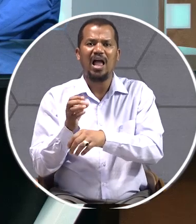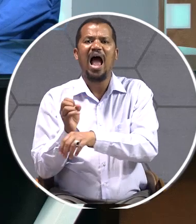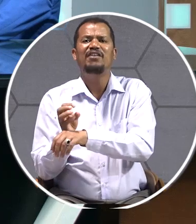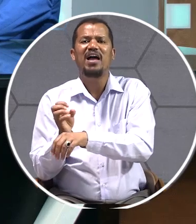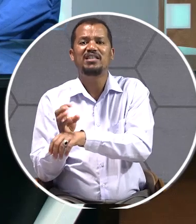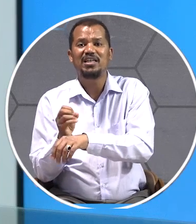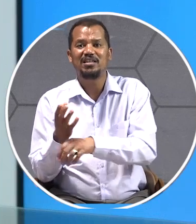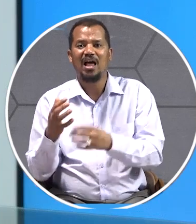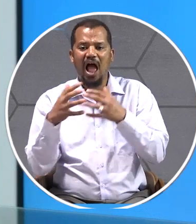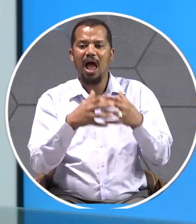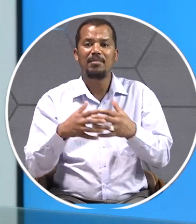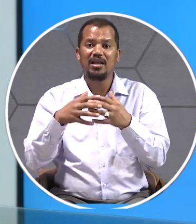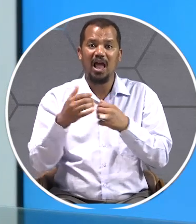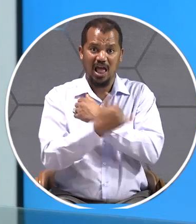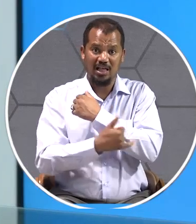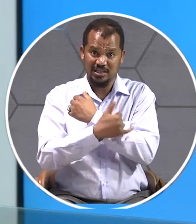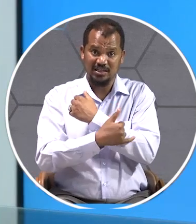እንደዚሁ አሜሪካን ሀገር